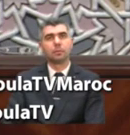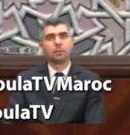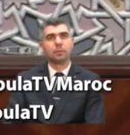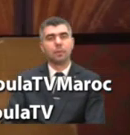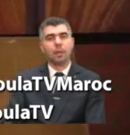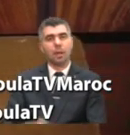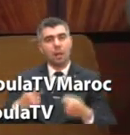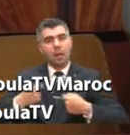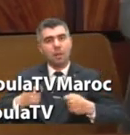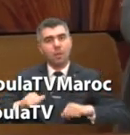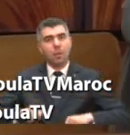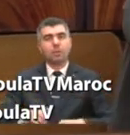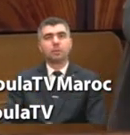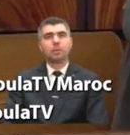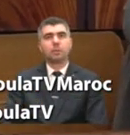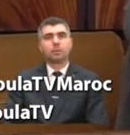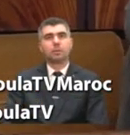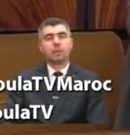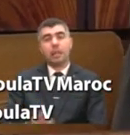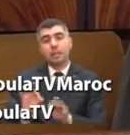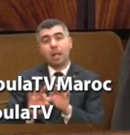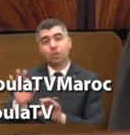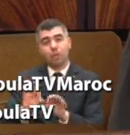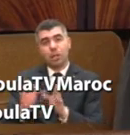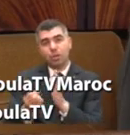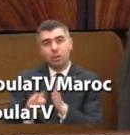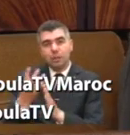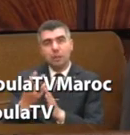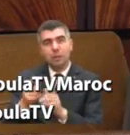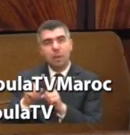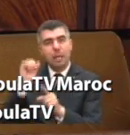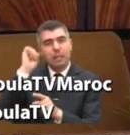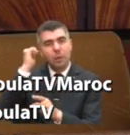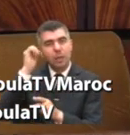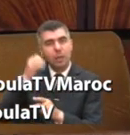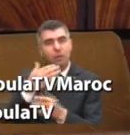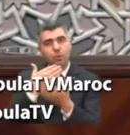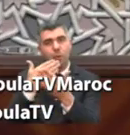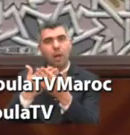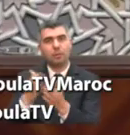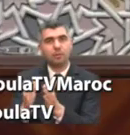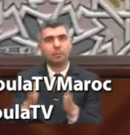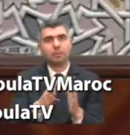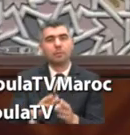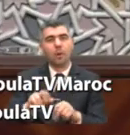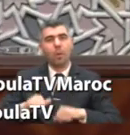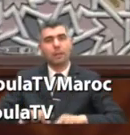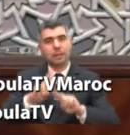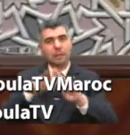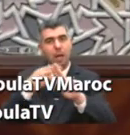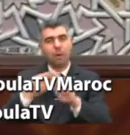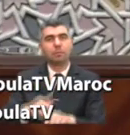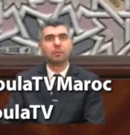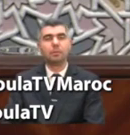الرئيس، السيد الوزير، نسألكم عن الاستراتيجية الجديدة لإصلاح قطاع التكوين المهني وشكرا. كلمة للسيد الوزير،